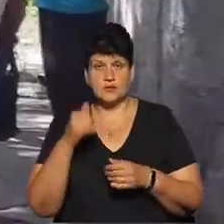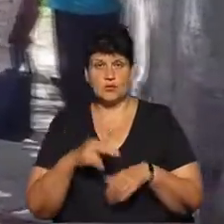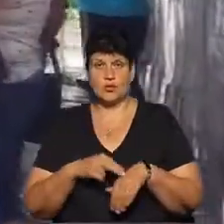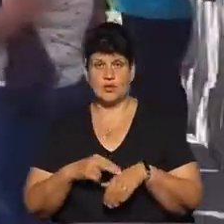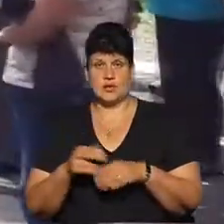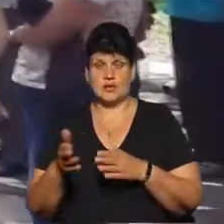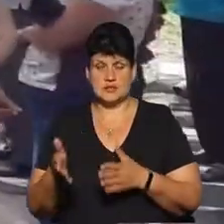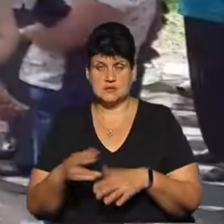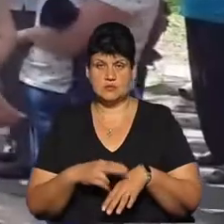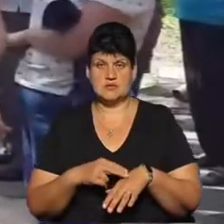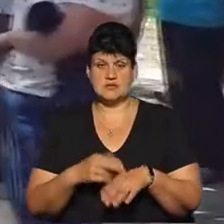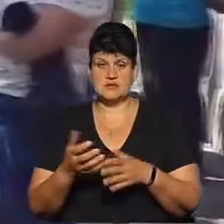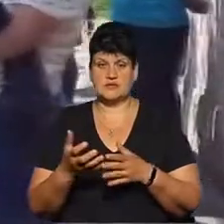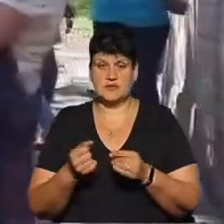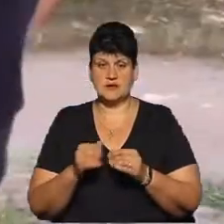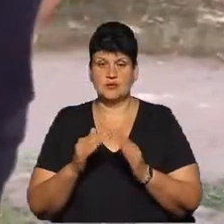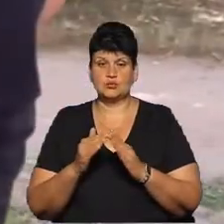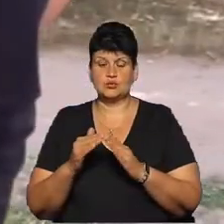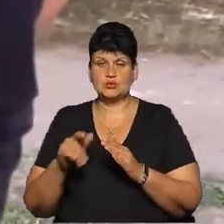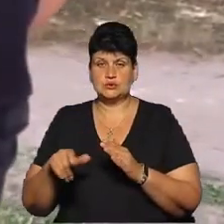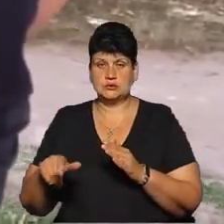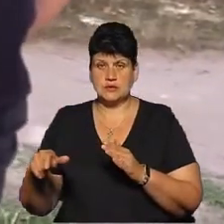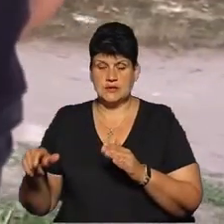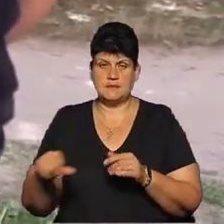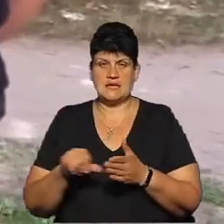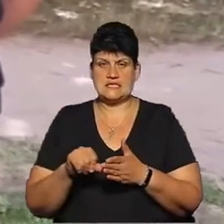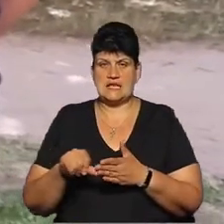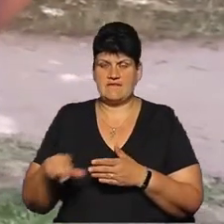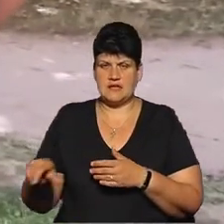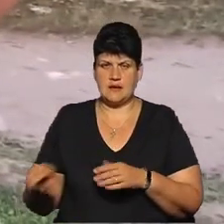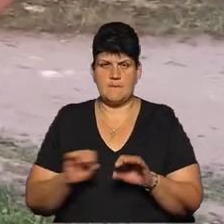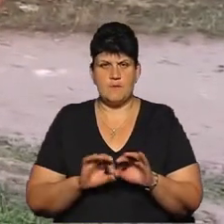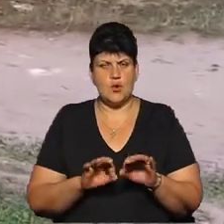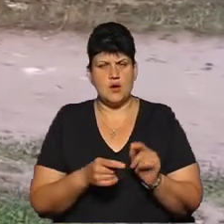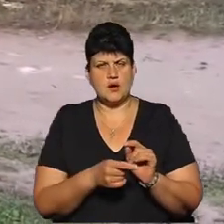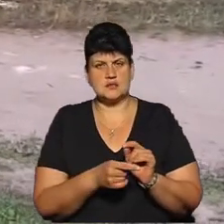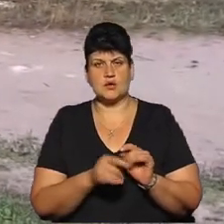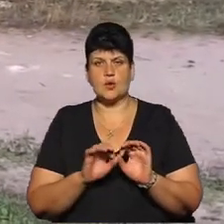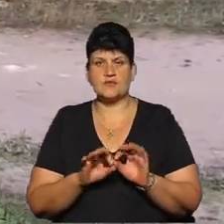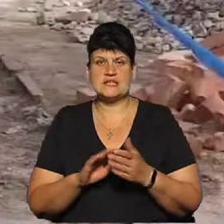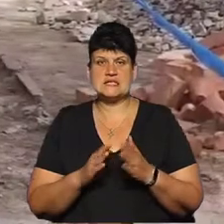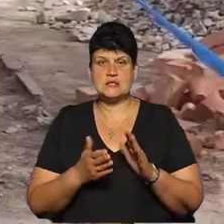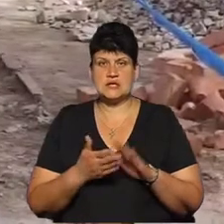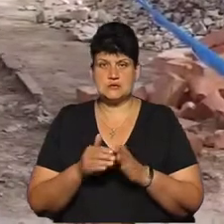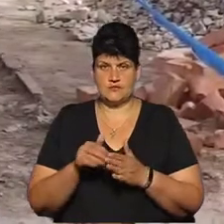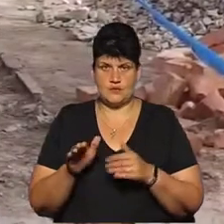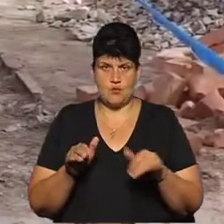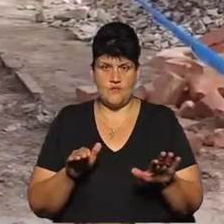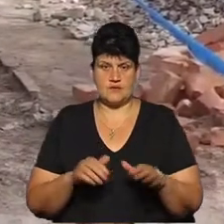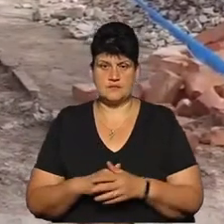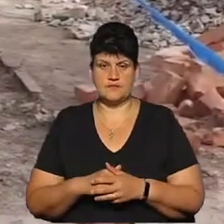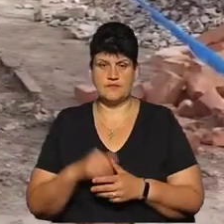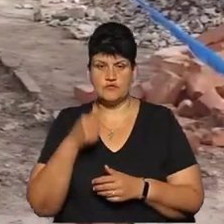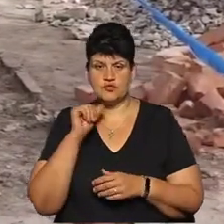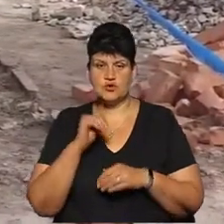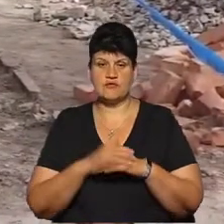взяли в мешканців будинків та в представника підрядника будівництва пояснення. Коментувати ситуацію відмовилися. Вчора вечором ми зібралися